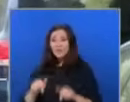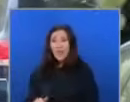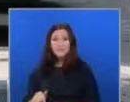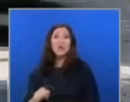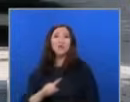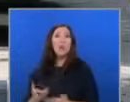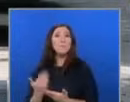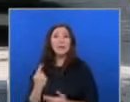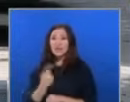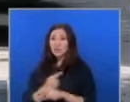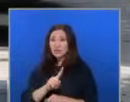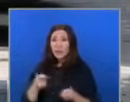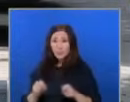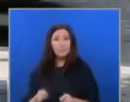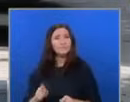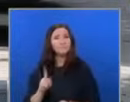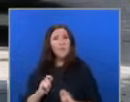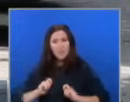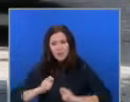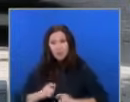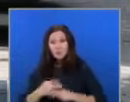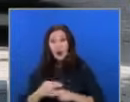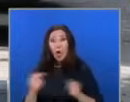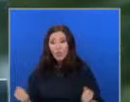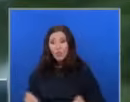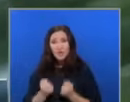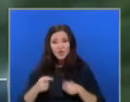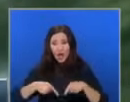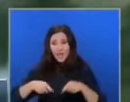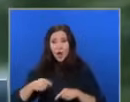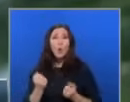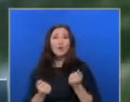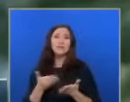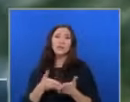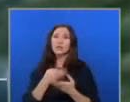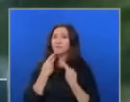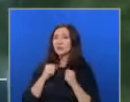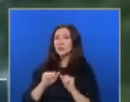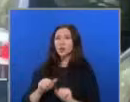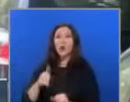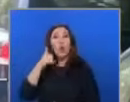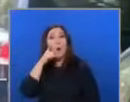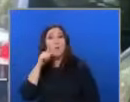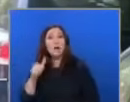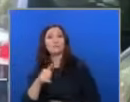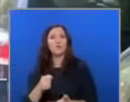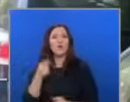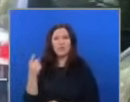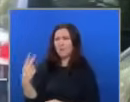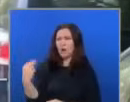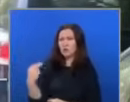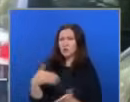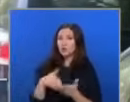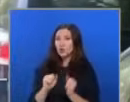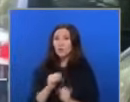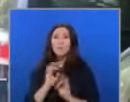не приключва. Принудил се да спре от движение колата си заради липсата на застраховка. Обадил се на фонда. Оттам ми казаха, що